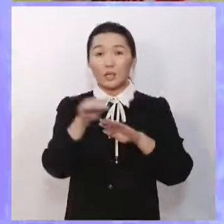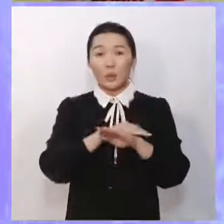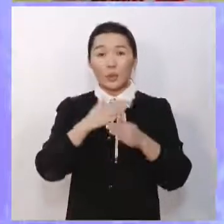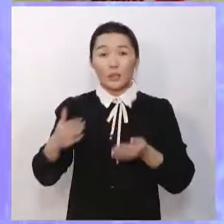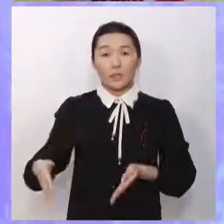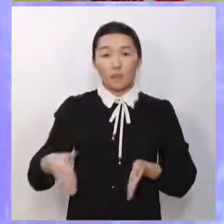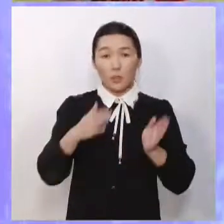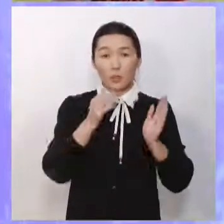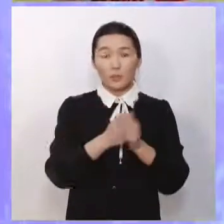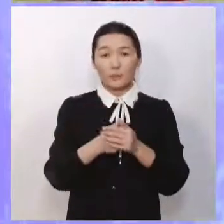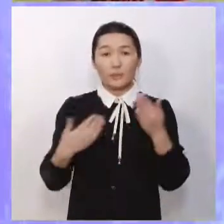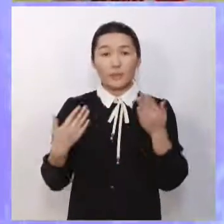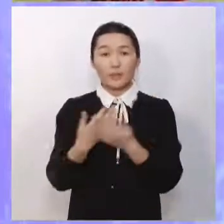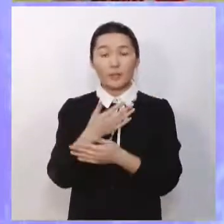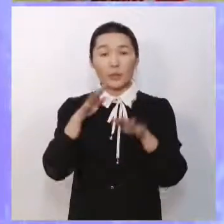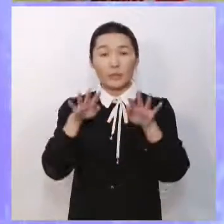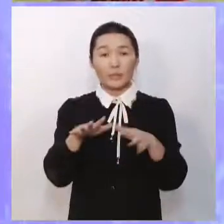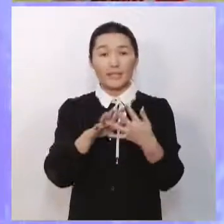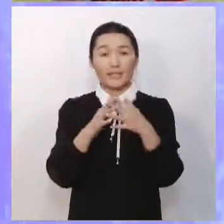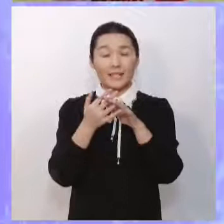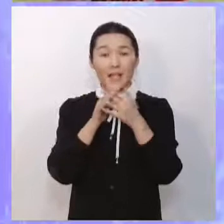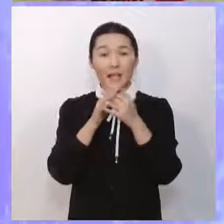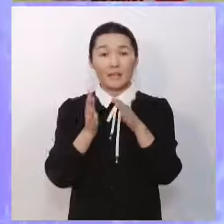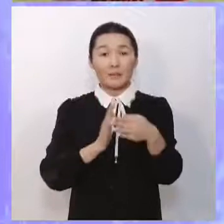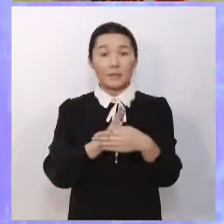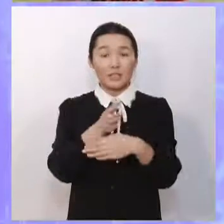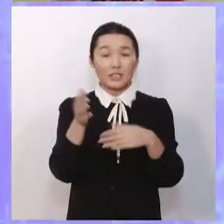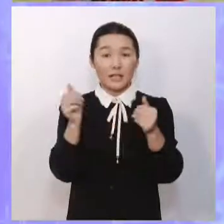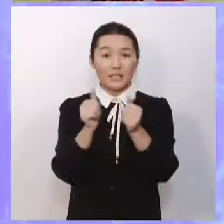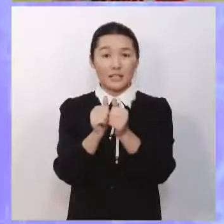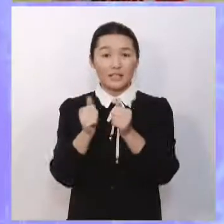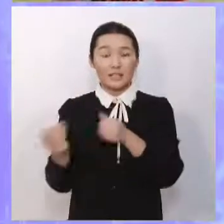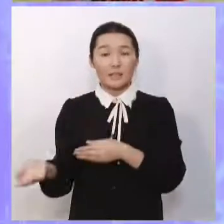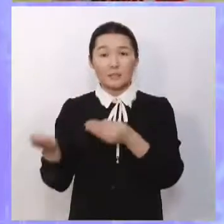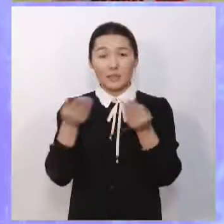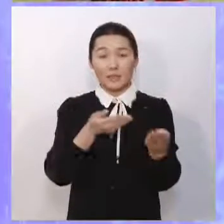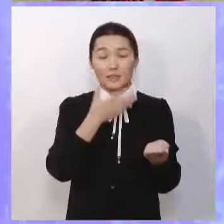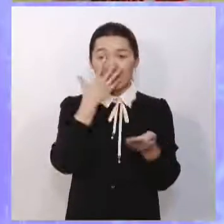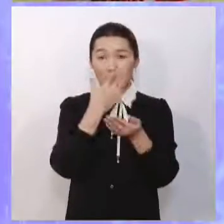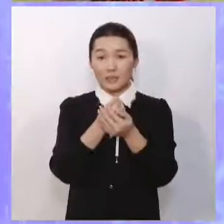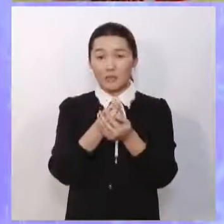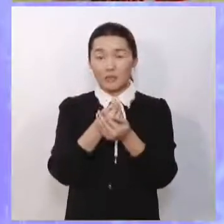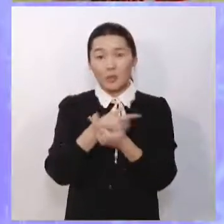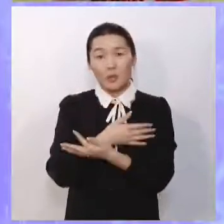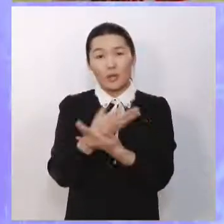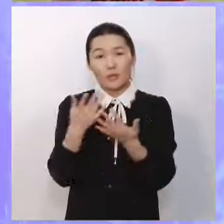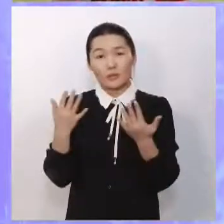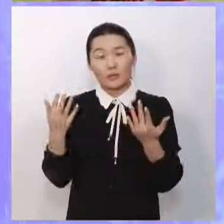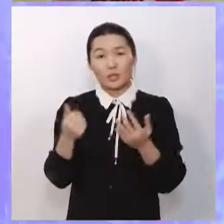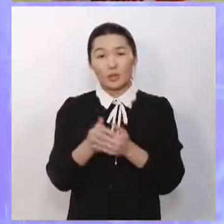месте аил посещали соседи, приносили с собой угощения